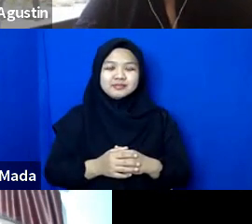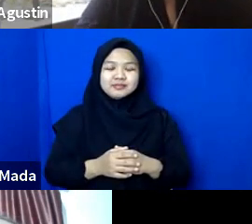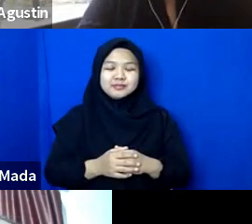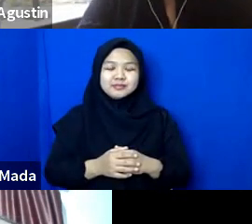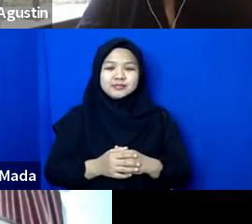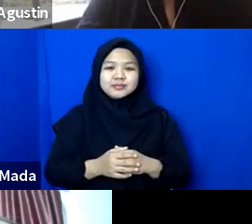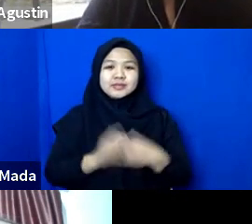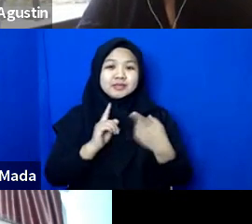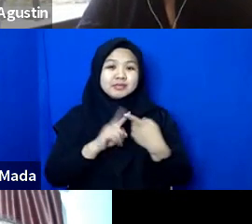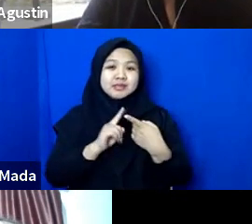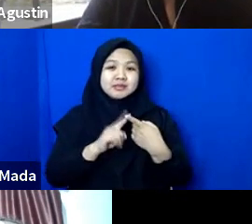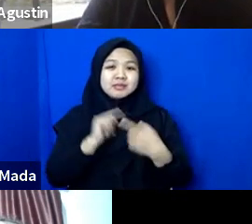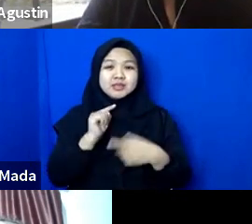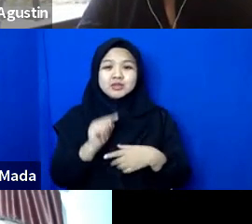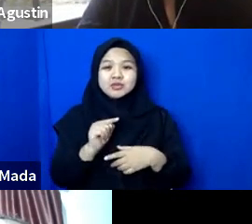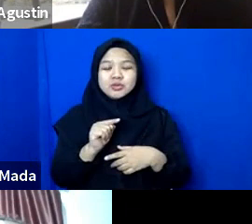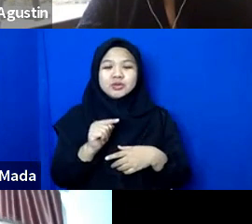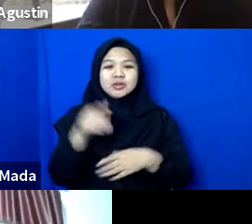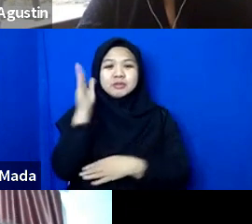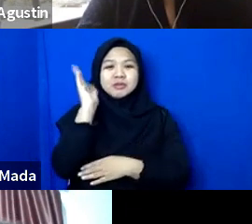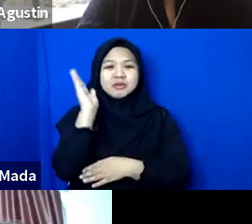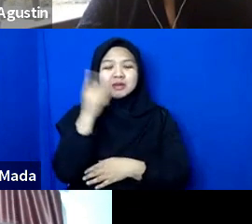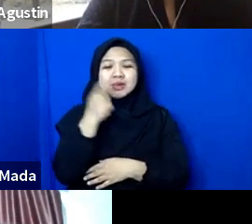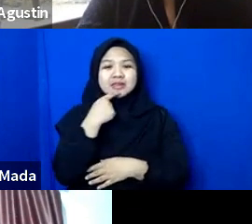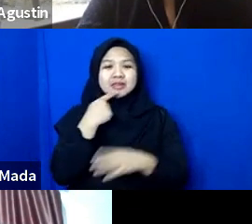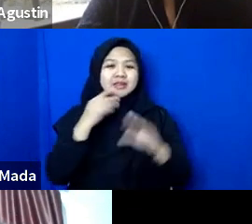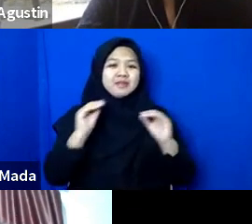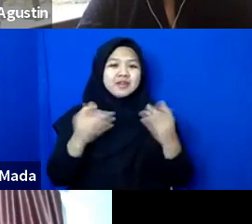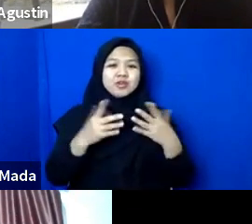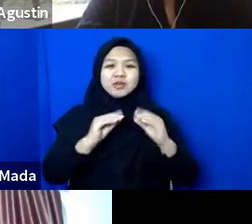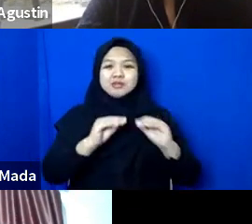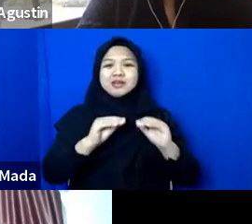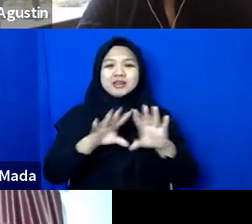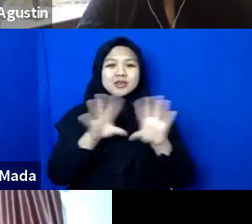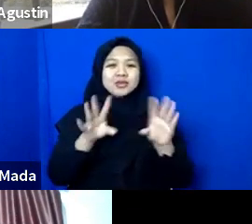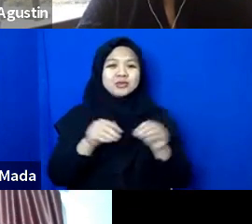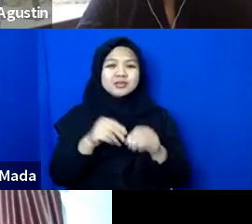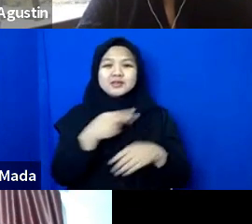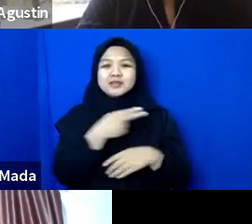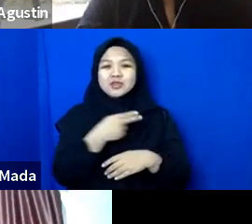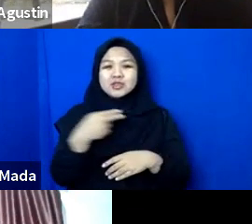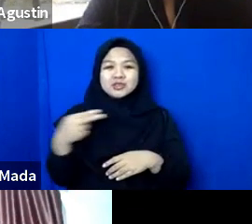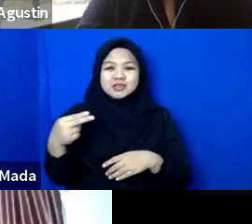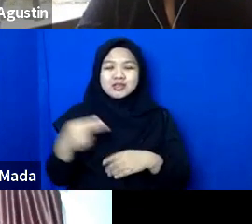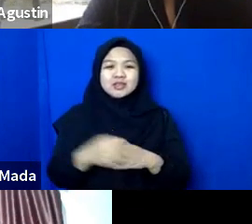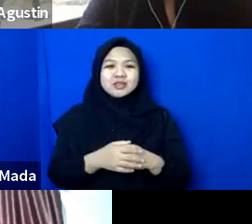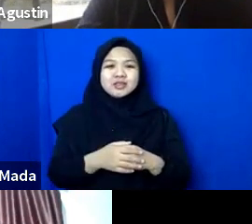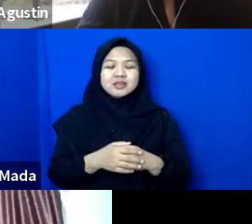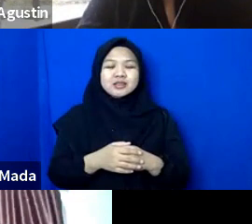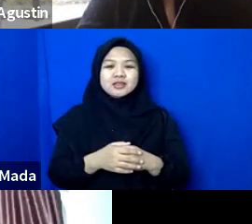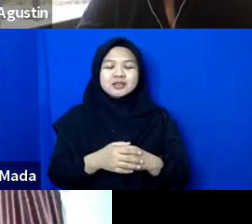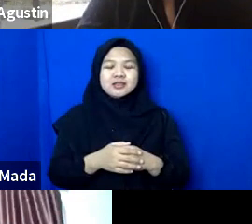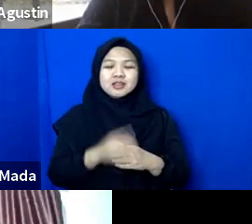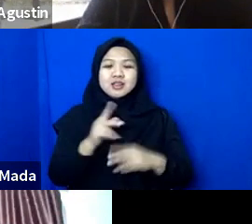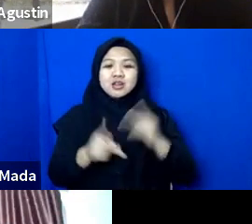yang pertama itu adalah pemaparan tentang fenomena pendidikan inklusi di Indonesia jadi kalau